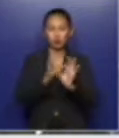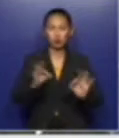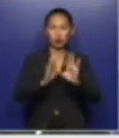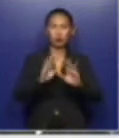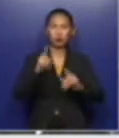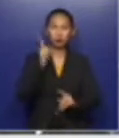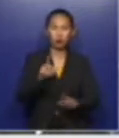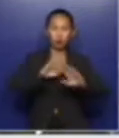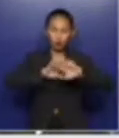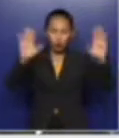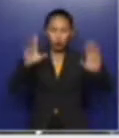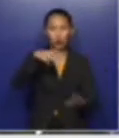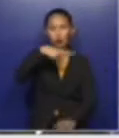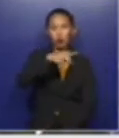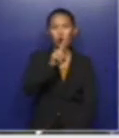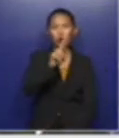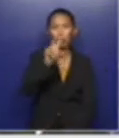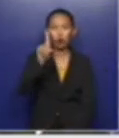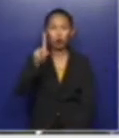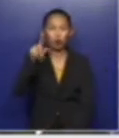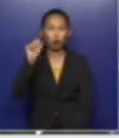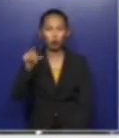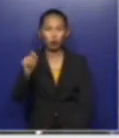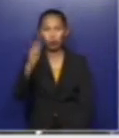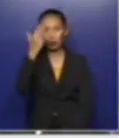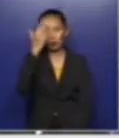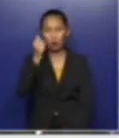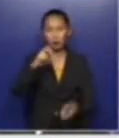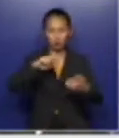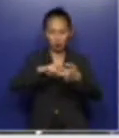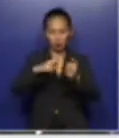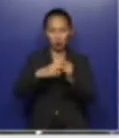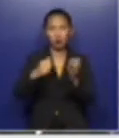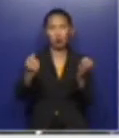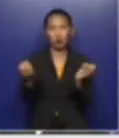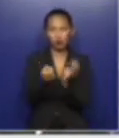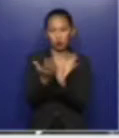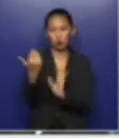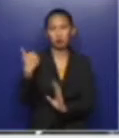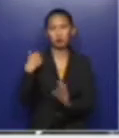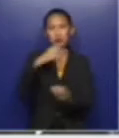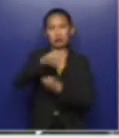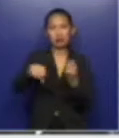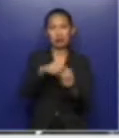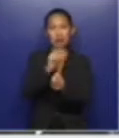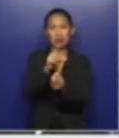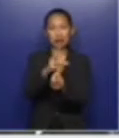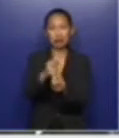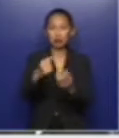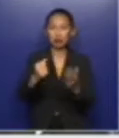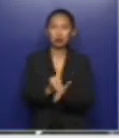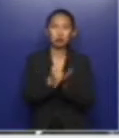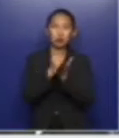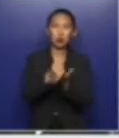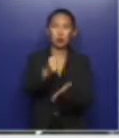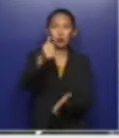ได้แล้วเพราะปัญหาหนักหนาสาหัสนี่เกิดจากพ.ร.ก.ฉุกเฉินฟื้นเศรษฐกิจไม่ได้ฟื้นมิติเชิงสังคมไม่